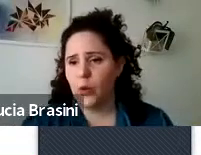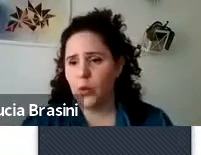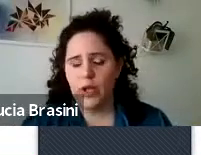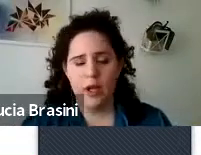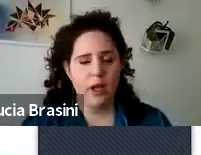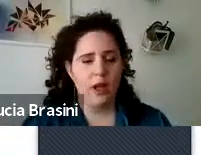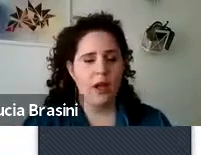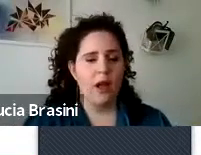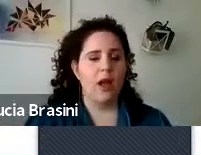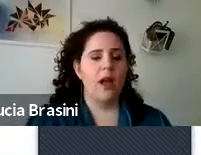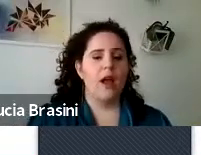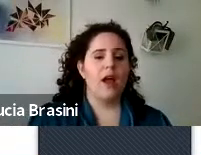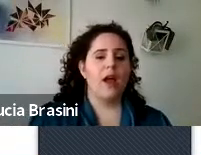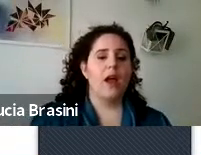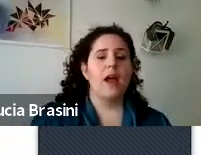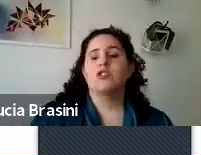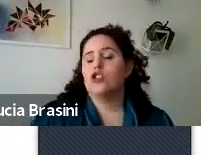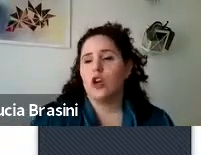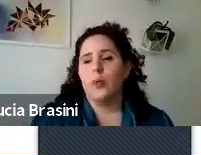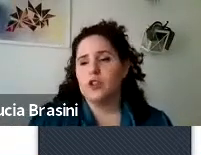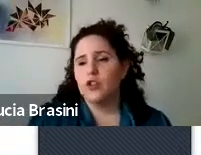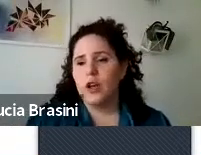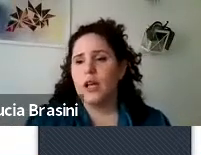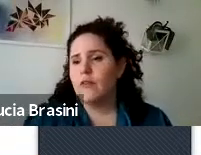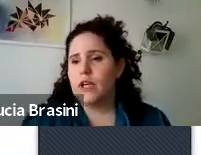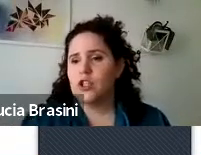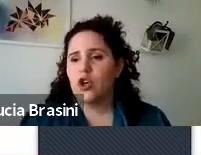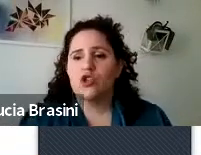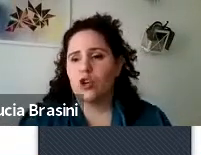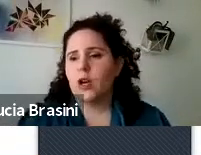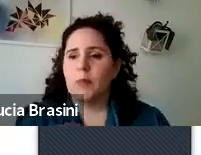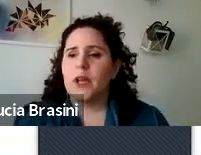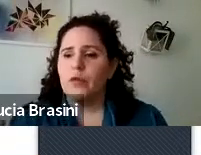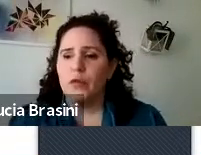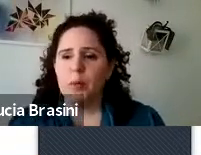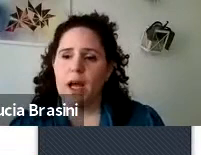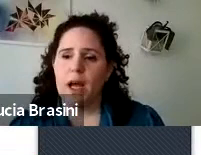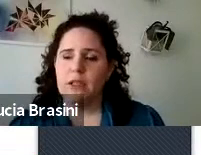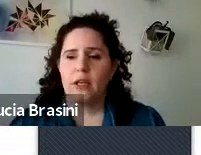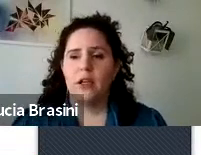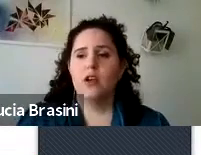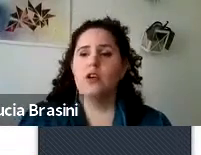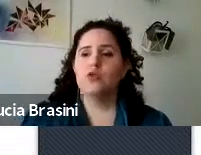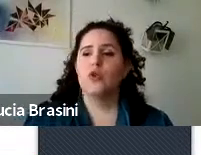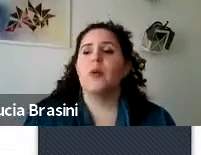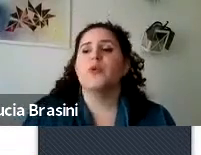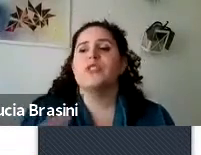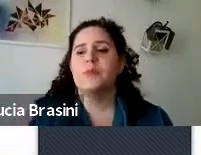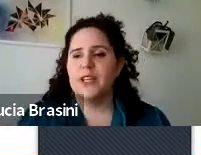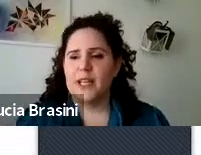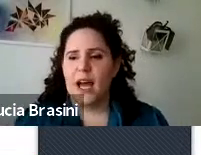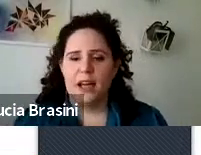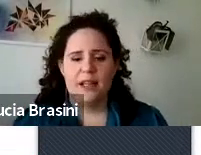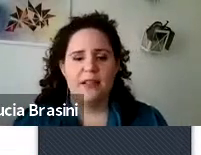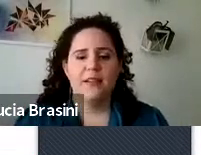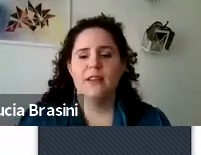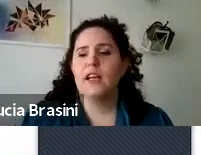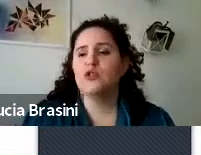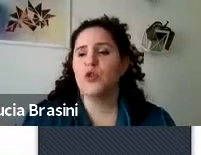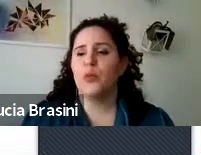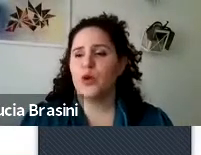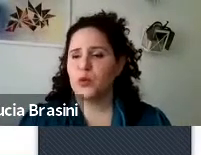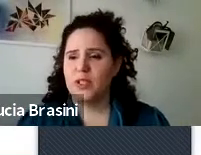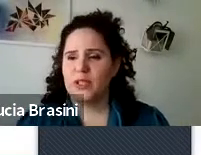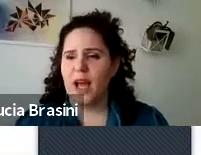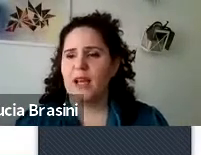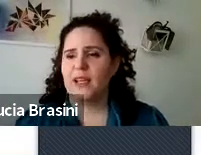che non sia per lui. E ci sono persone che invece non sono nemmeno informate sulla possibilità